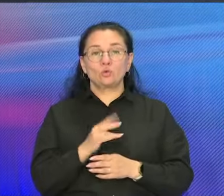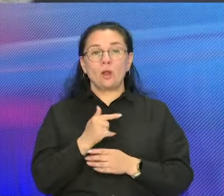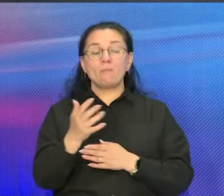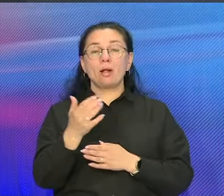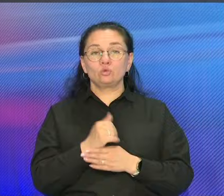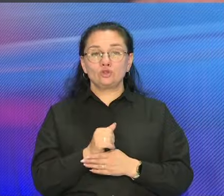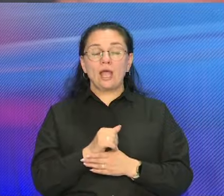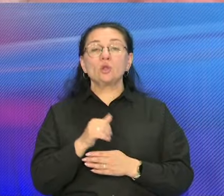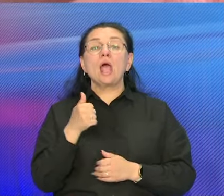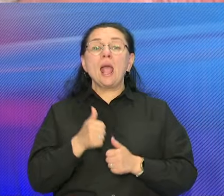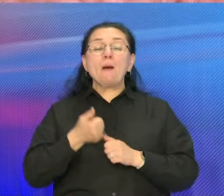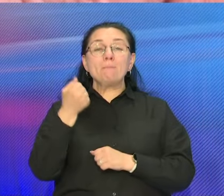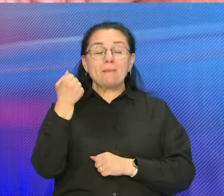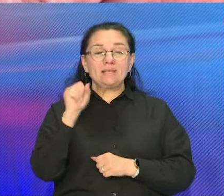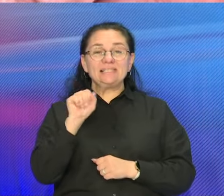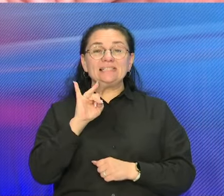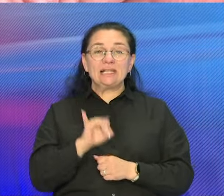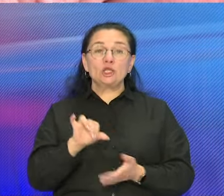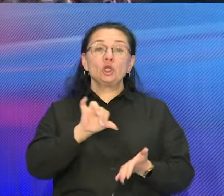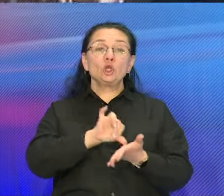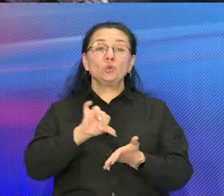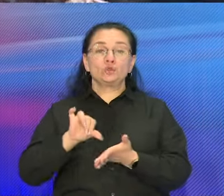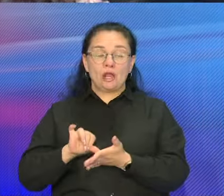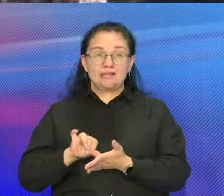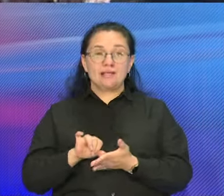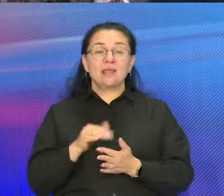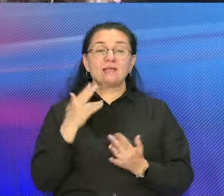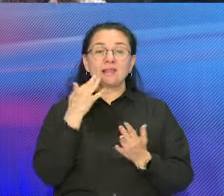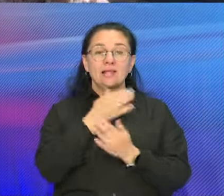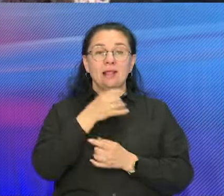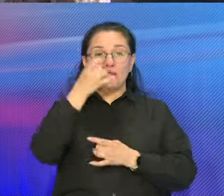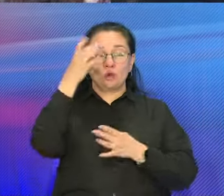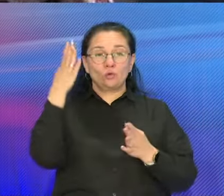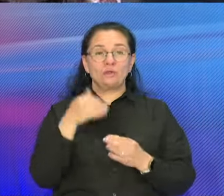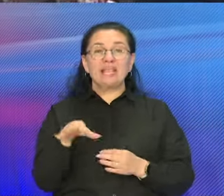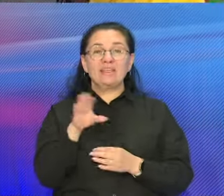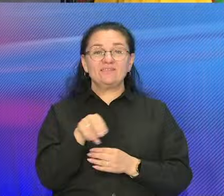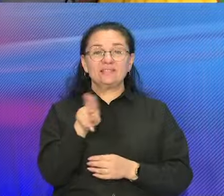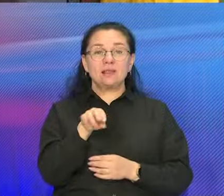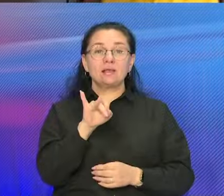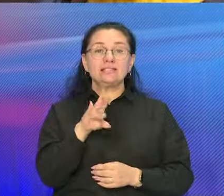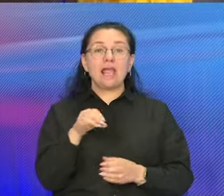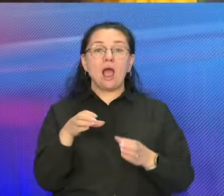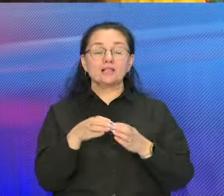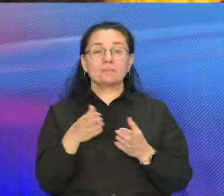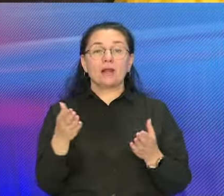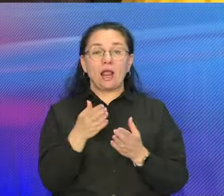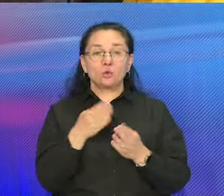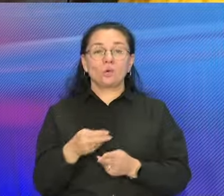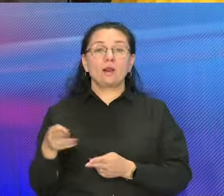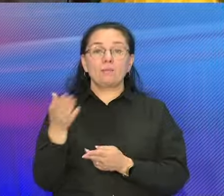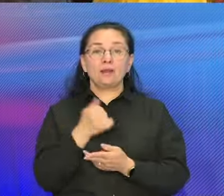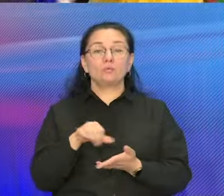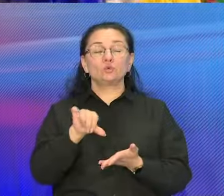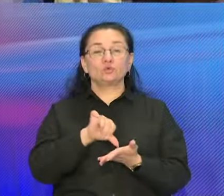лауреаты Республиканского фестиваля национальных культур А так само все керунники диаспоры, якие примут в делу в финальных мероприемствах